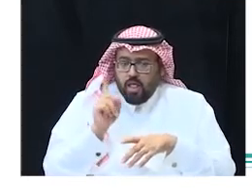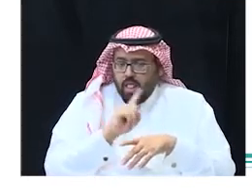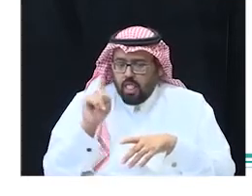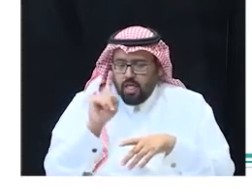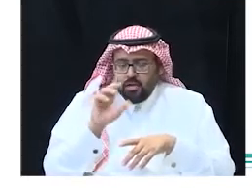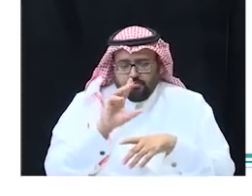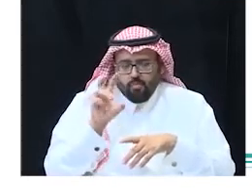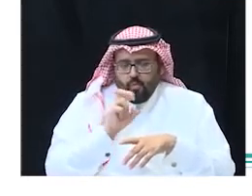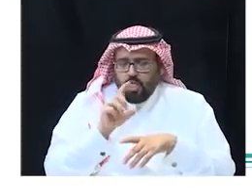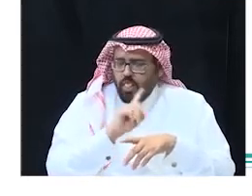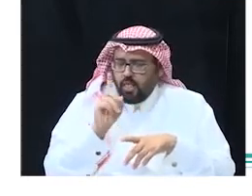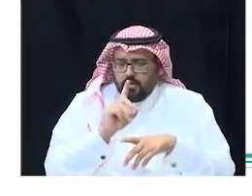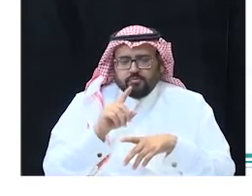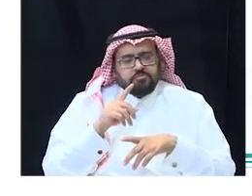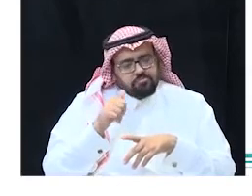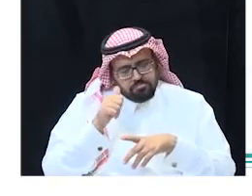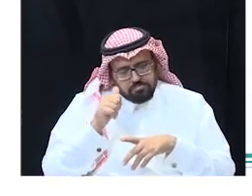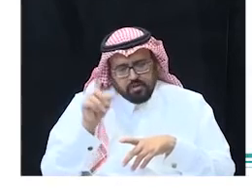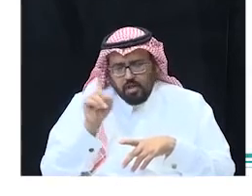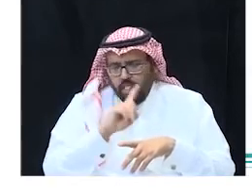ينجذب ولا لا ينجذب ونضع الصح؟